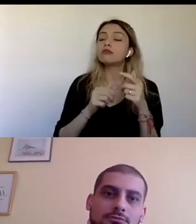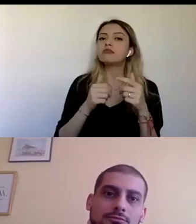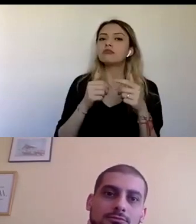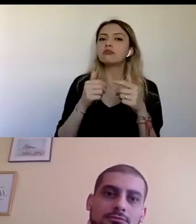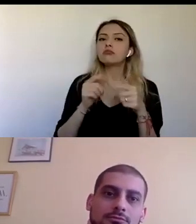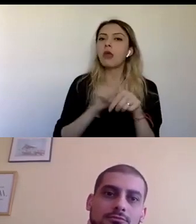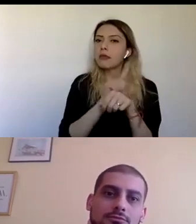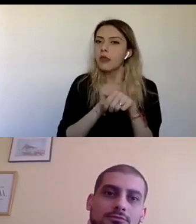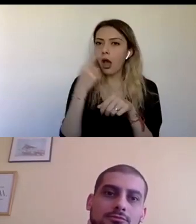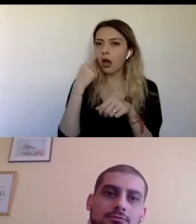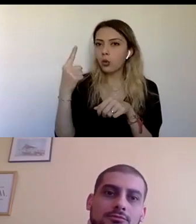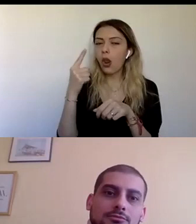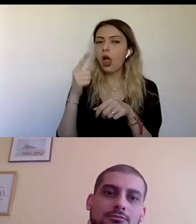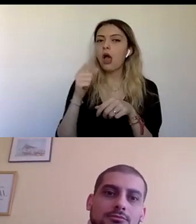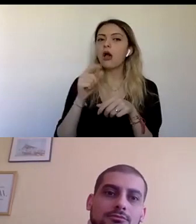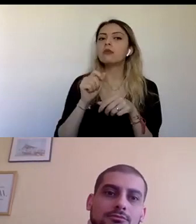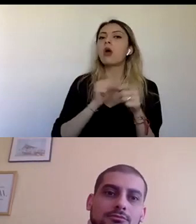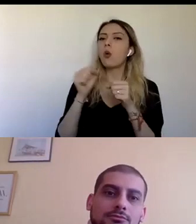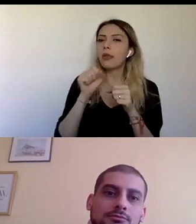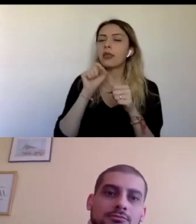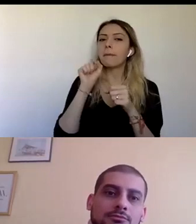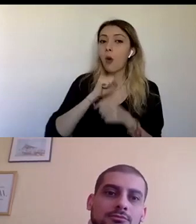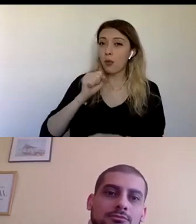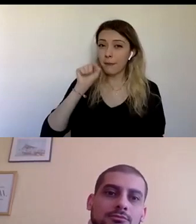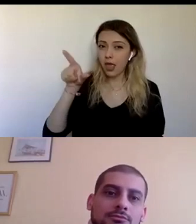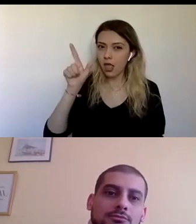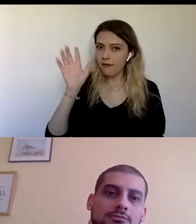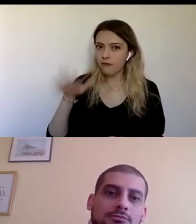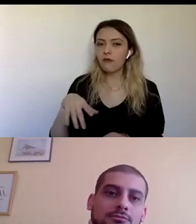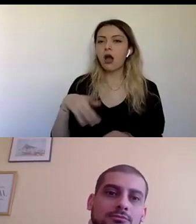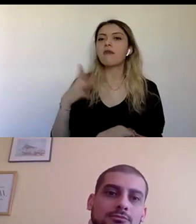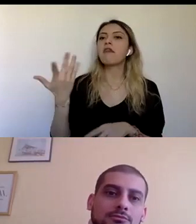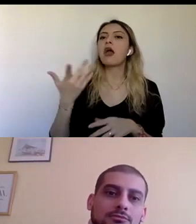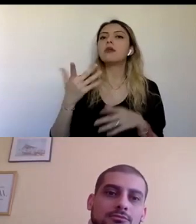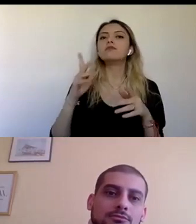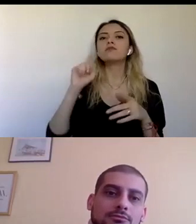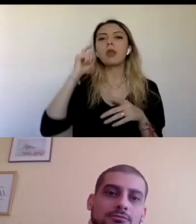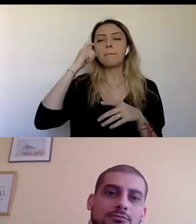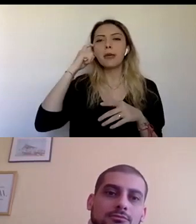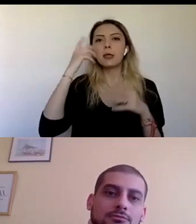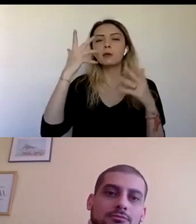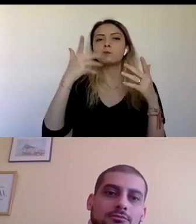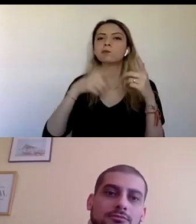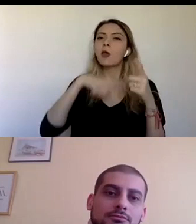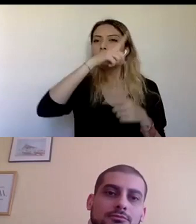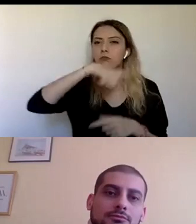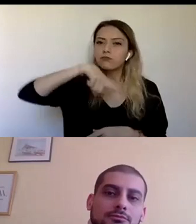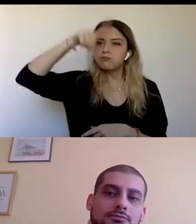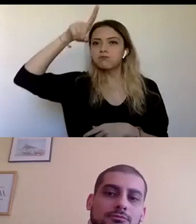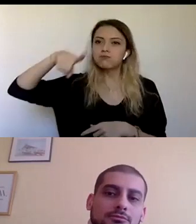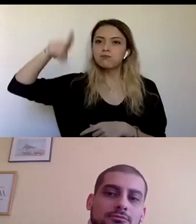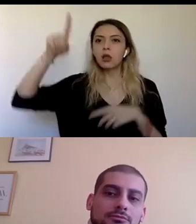deyip otomatik cevaplar dolu ediyorsunuz ya da bir takım hızlıca infografikler işte oluşturabiliyorsunuz kendi